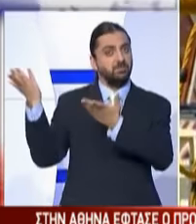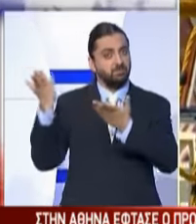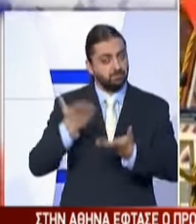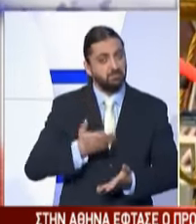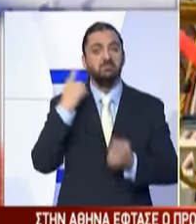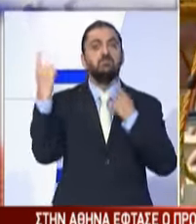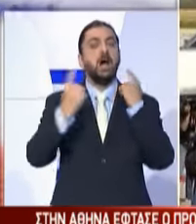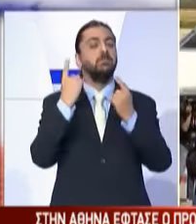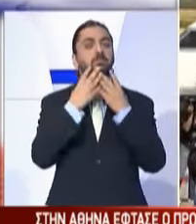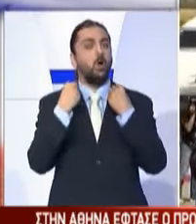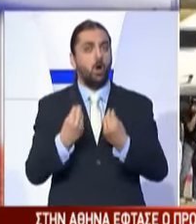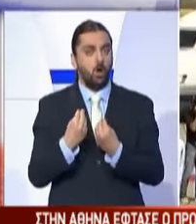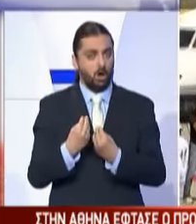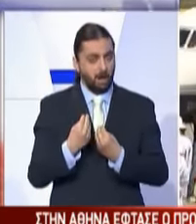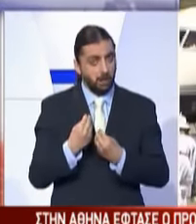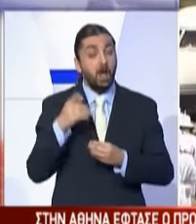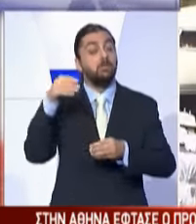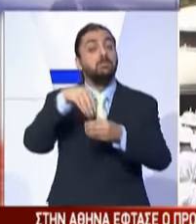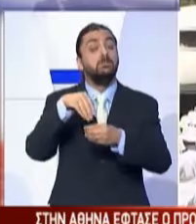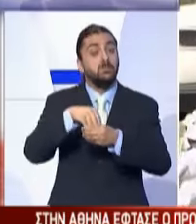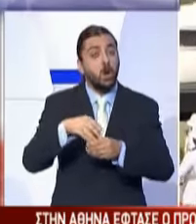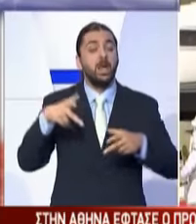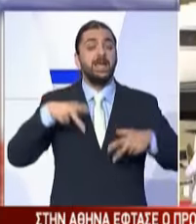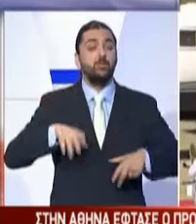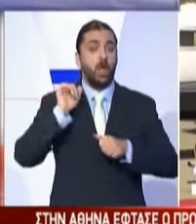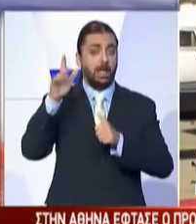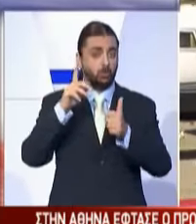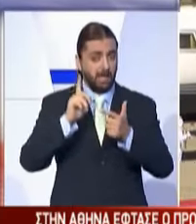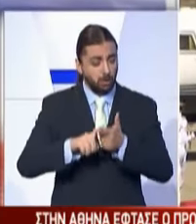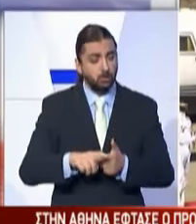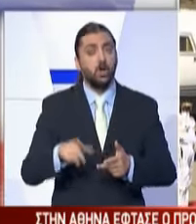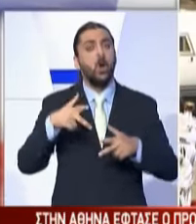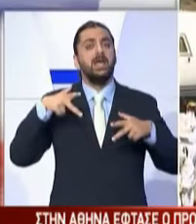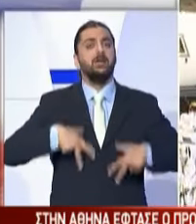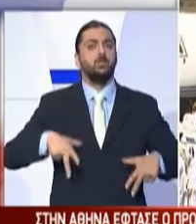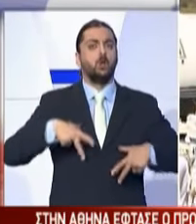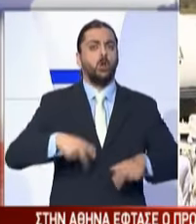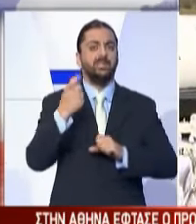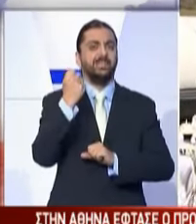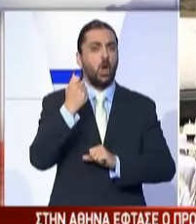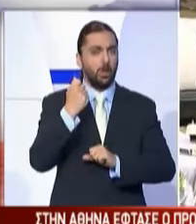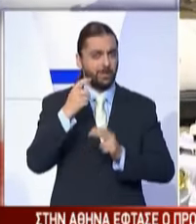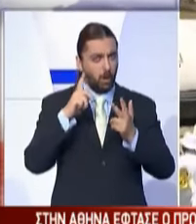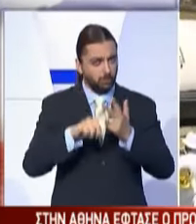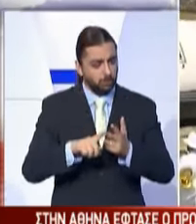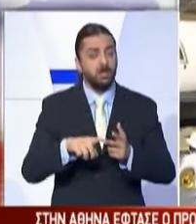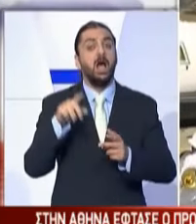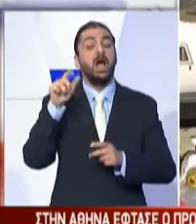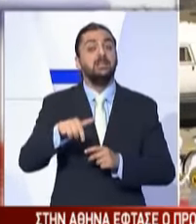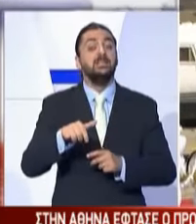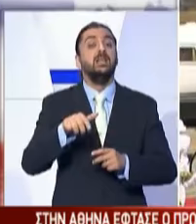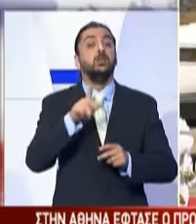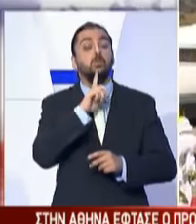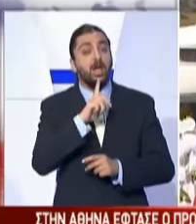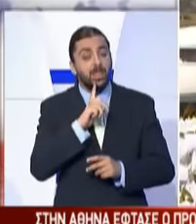θερμό κλίμα. Παρόντες ήταν και ο Υπουργός Εξωτερικών κ. Αβραμόπουλος αλλά και ο Υπουργός Οικονομικών κ. Γιάννης Τουρνάρας, με τον οποίο είχαν